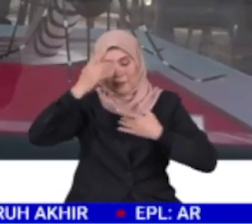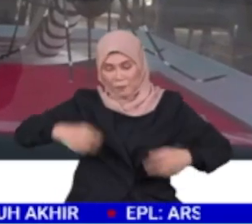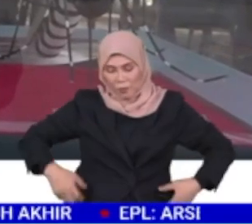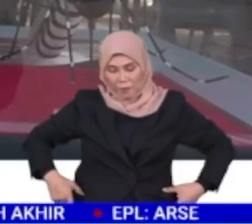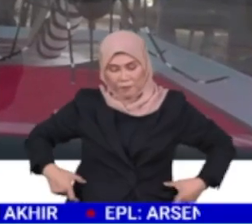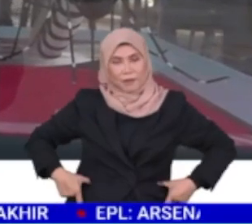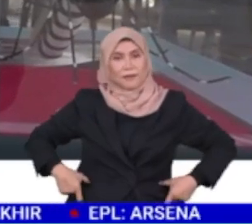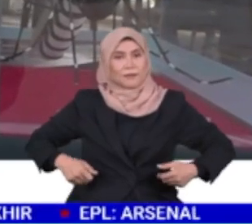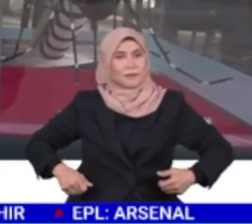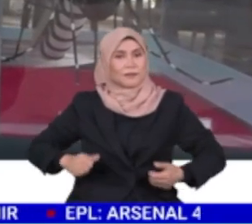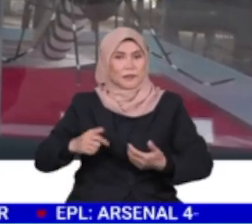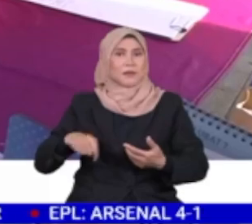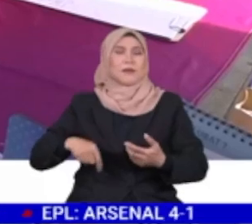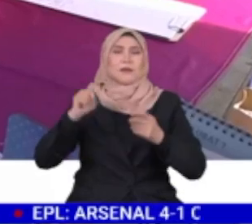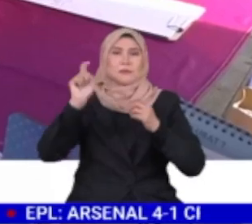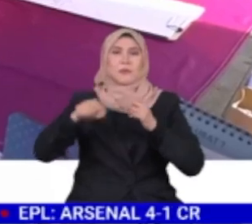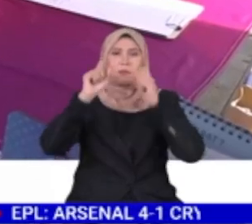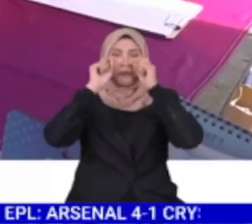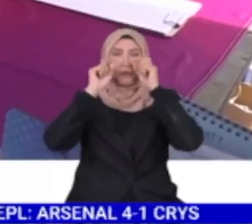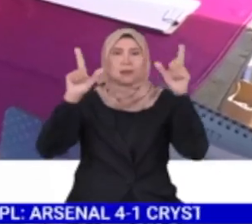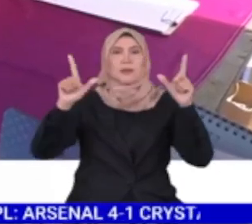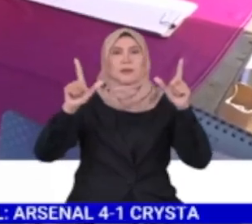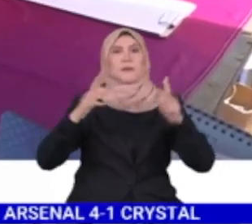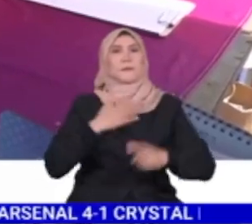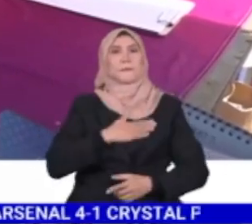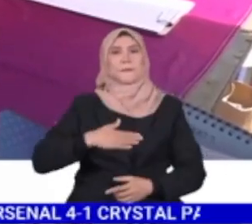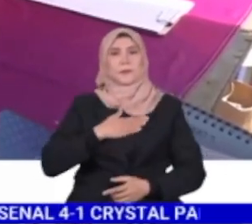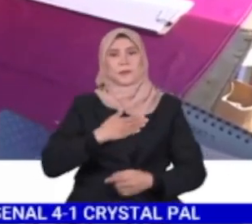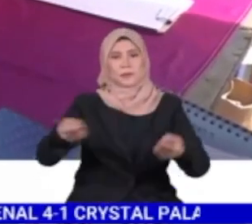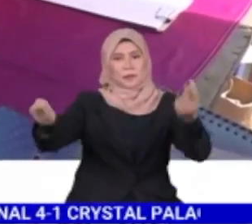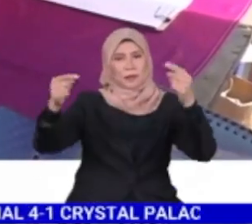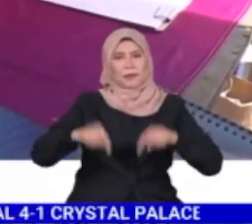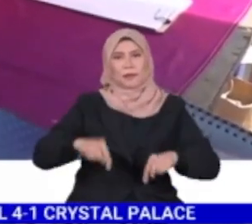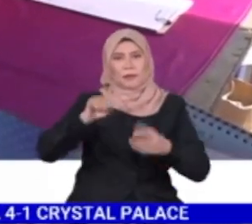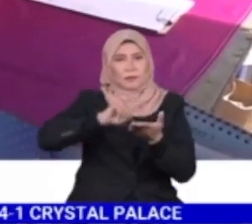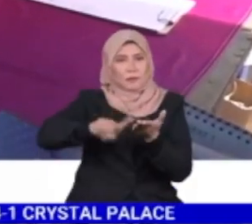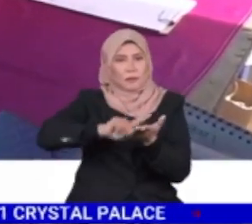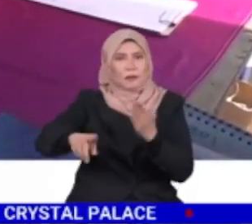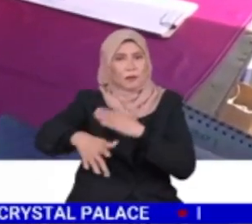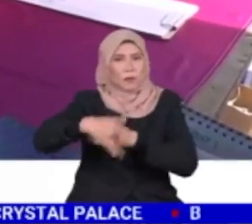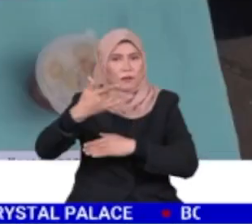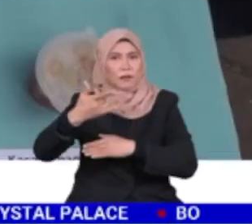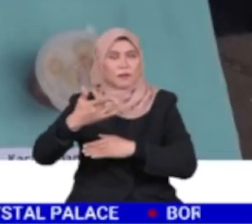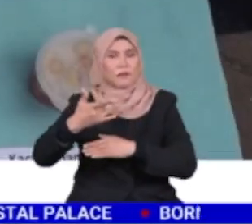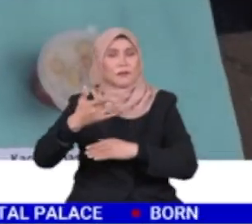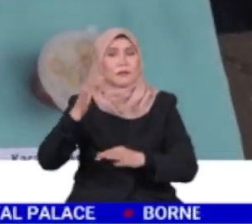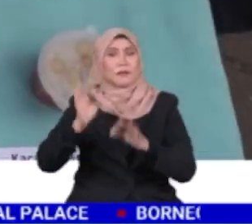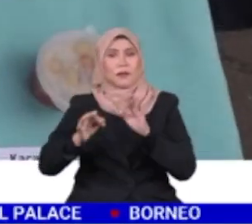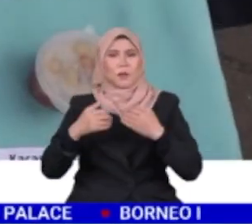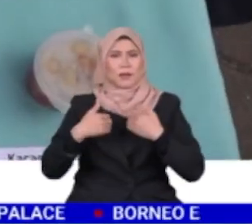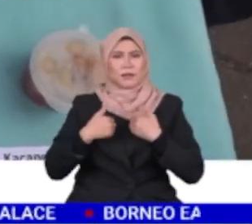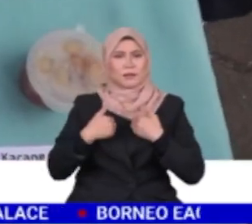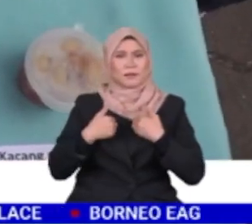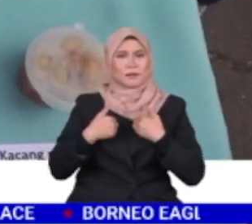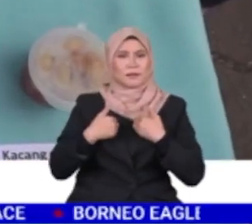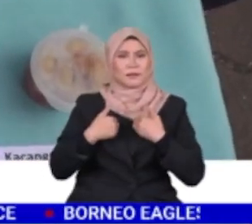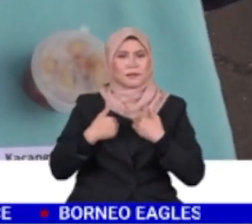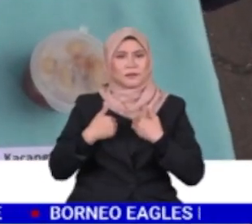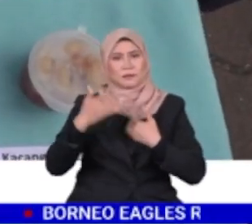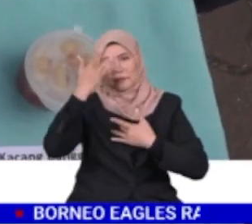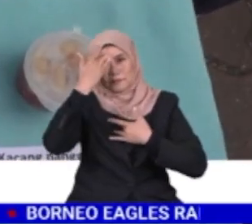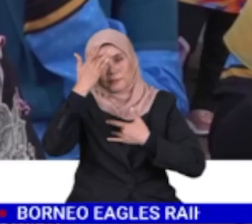memberi kesadaran supaya datang untuk membuat saringan awal ataupun bila ada tanda-tanda